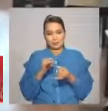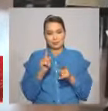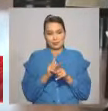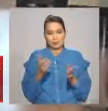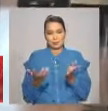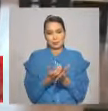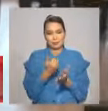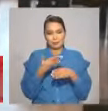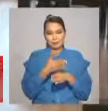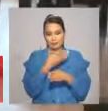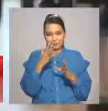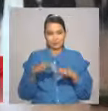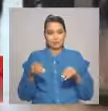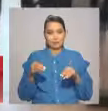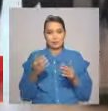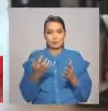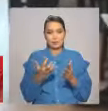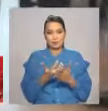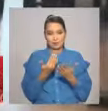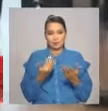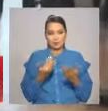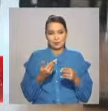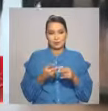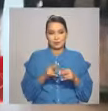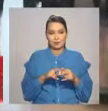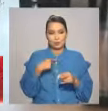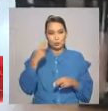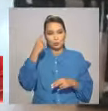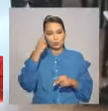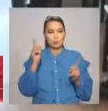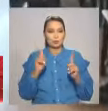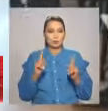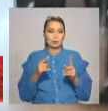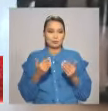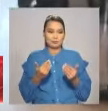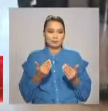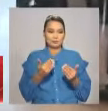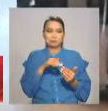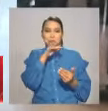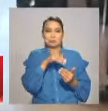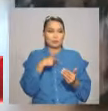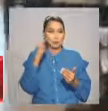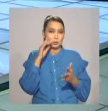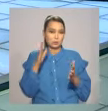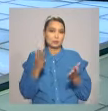было играть. Все. Я никогда не задумывался, что профессиональным футболистом стану.